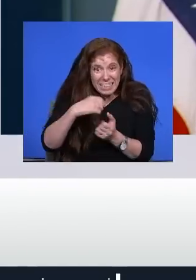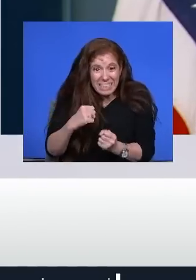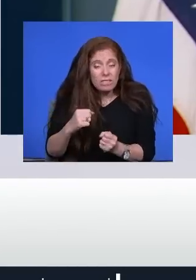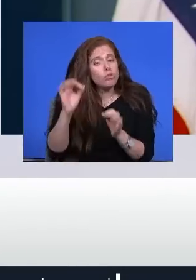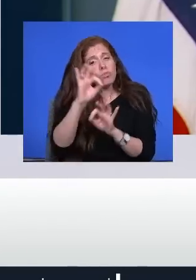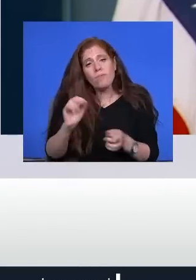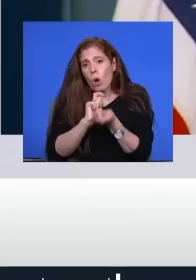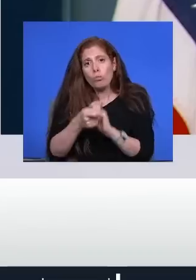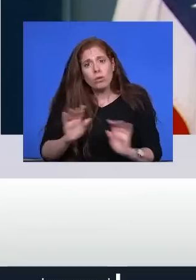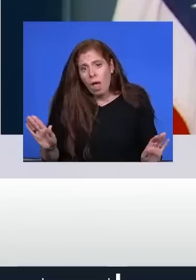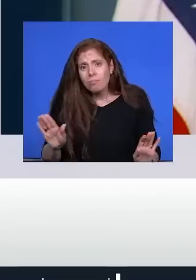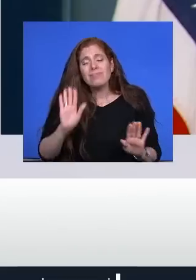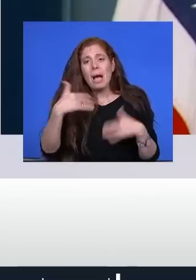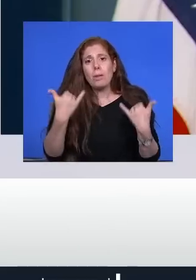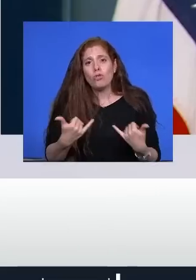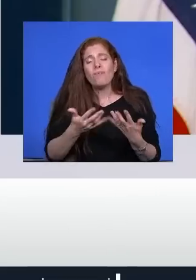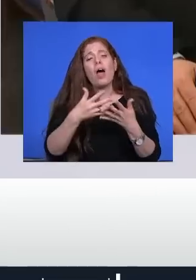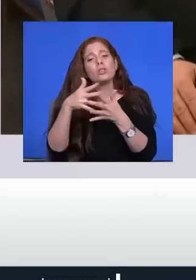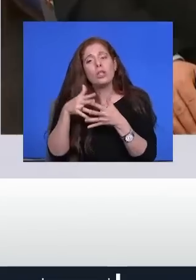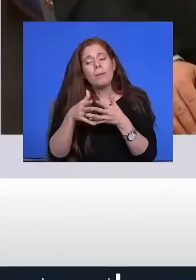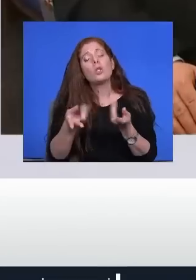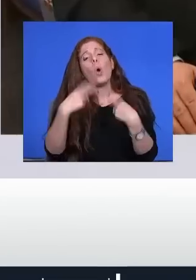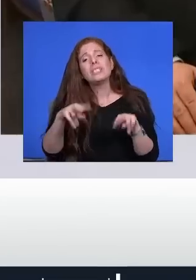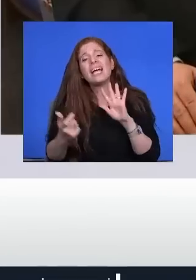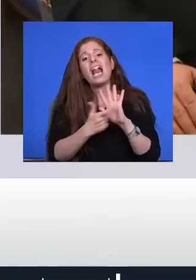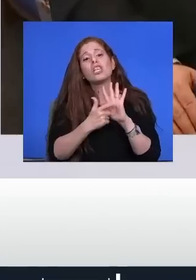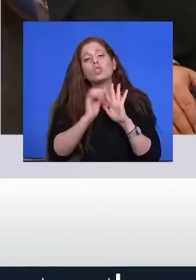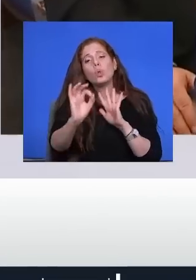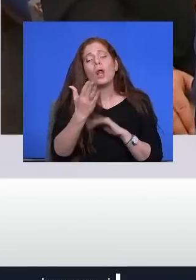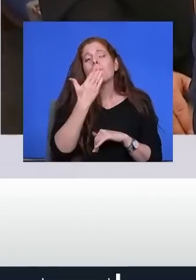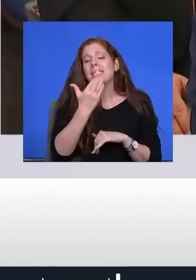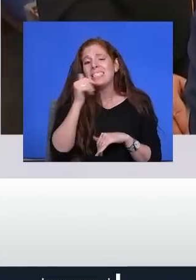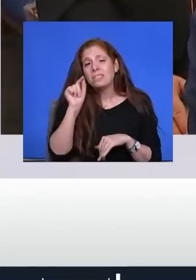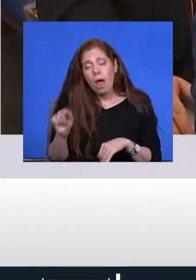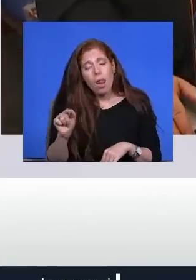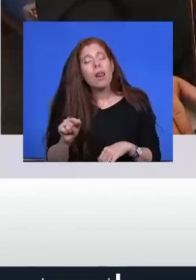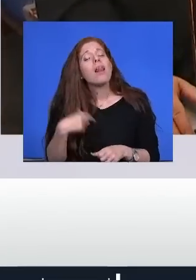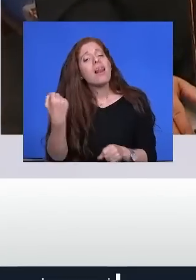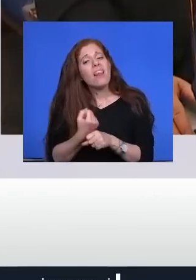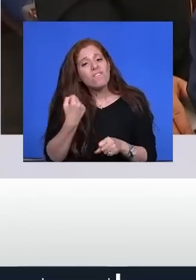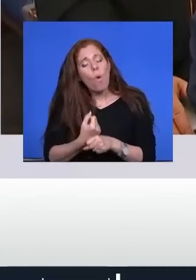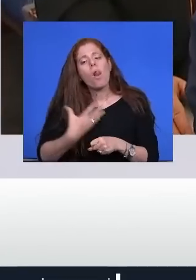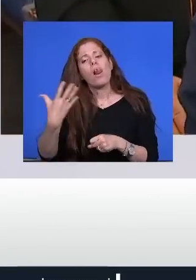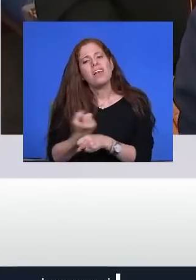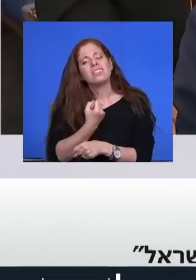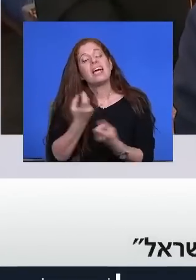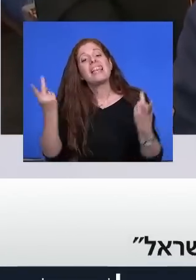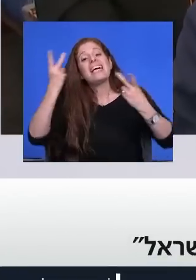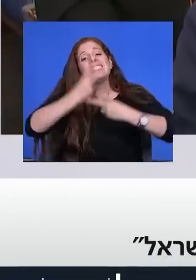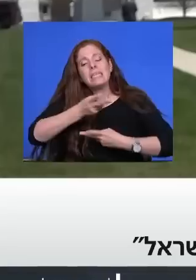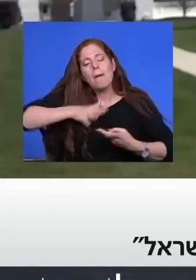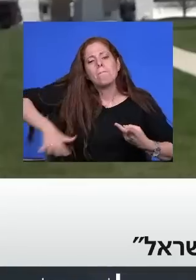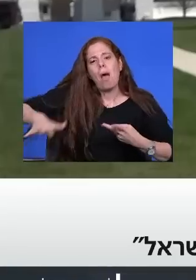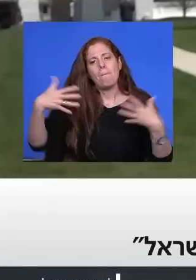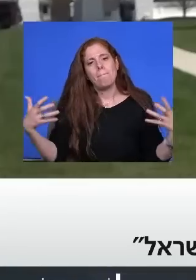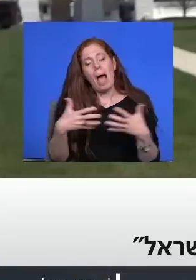חוזרת גם עכשיו בתדרוכים על הדרישות שלה מישראל, כלומר, לפעול להשגת הסכמה רחבה בעם,